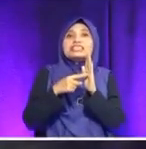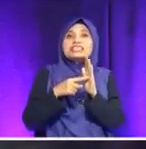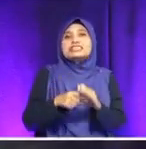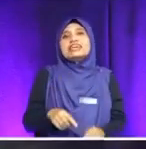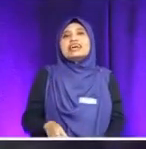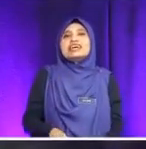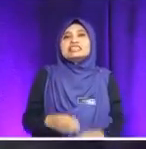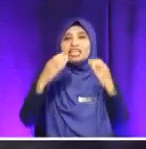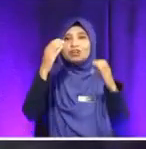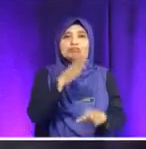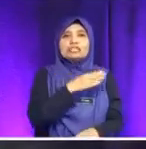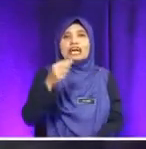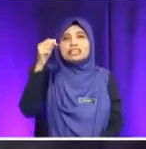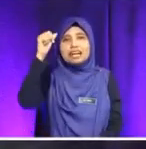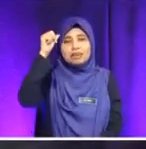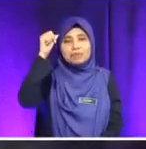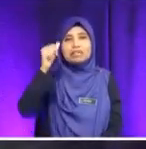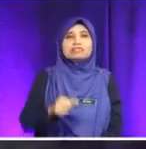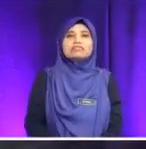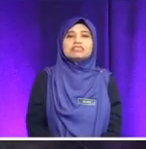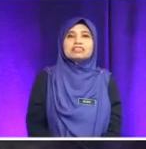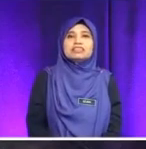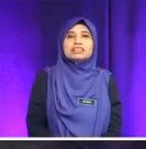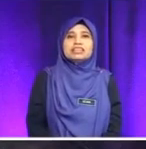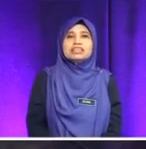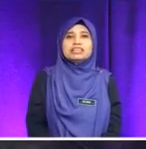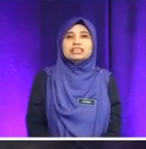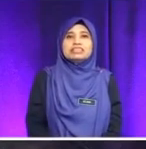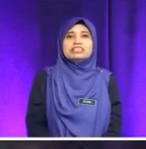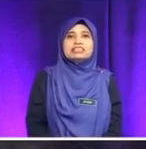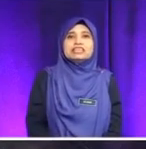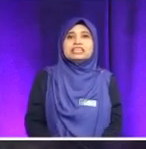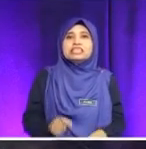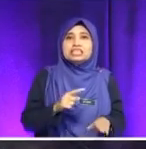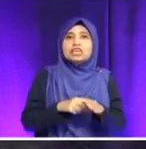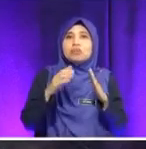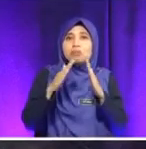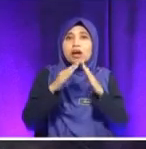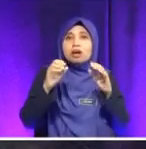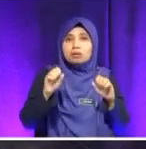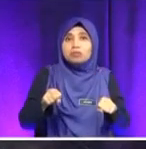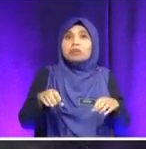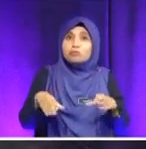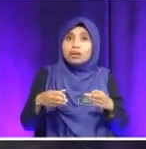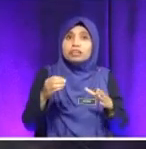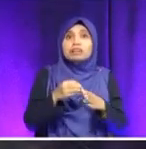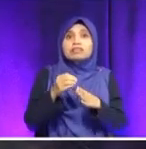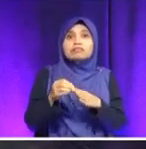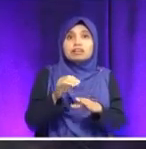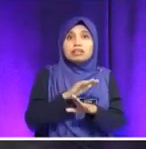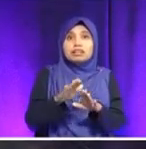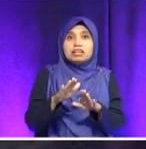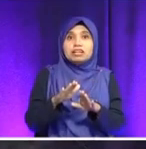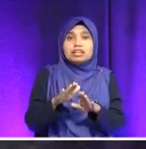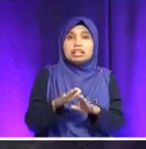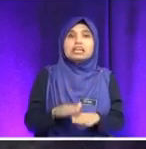cakap murid-murid kat rumah tu gelakkan saya, cikgu. Okey. Tapi diorang tu boleh buat ke tidak tu? Belum tentu lagi. Kalau baik. Saya ni, Aiman